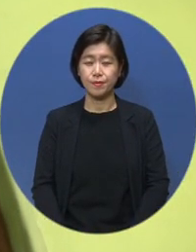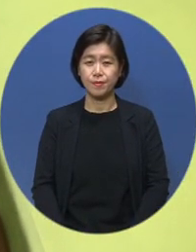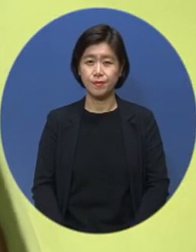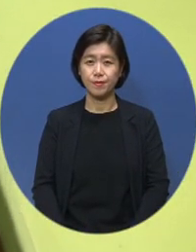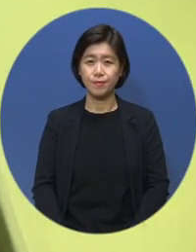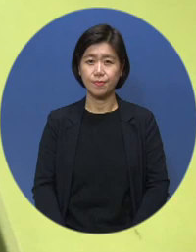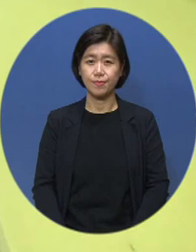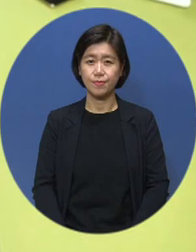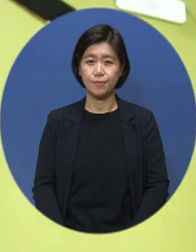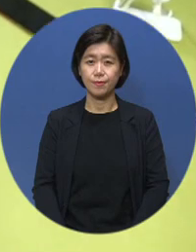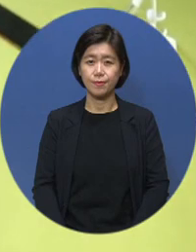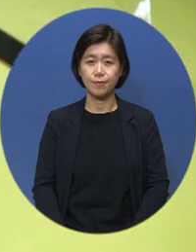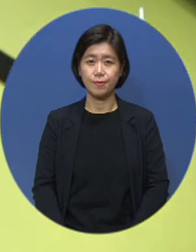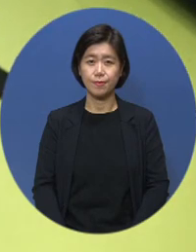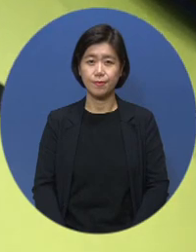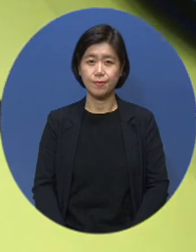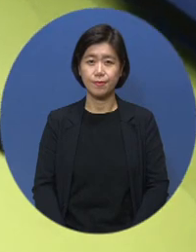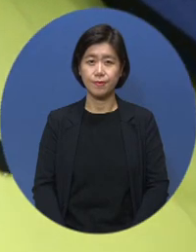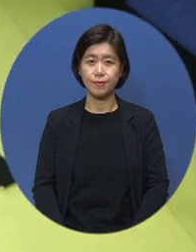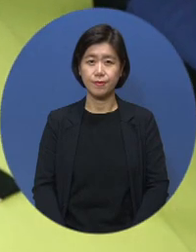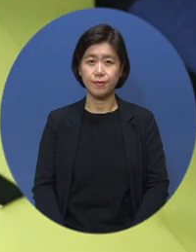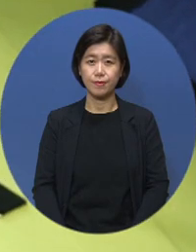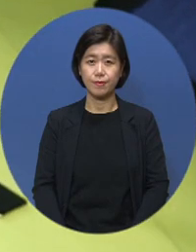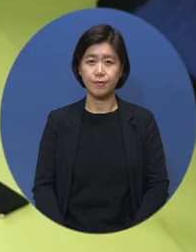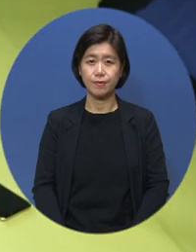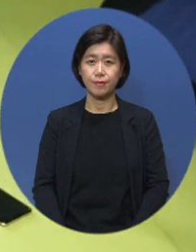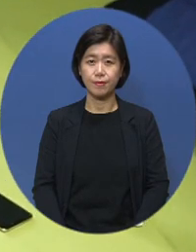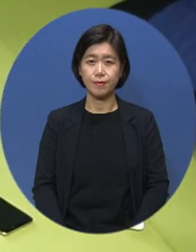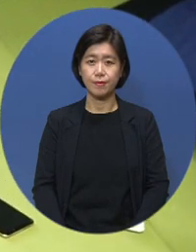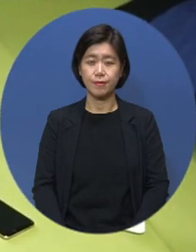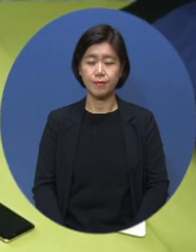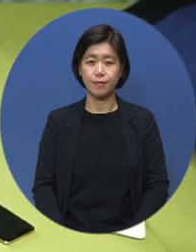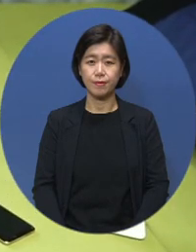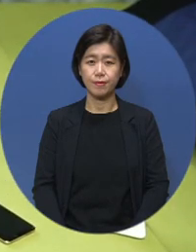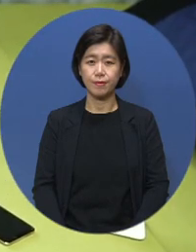저거 원래 아예 다른 작업을 하니까